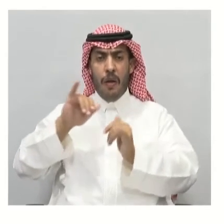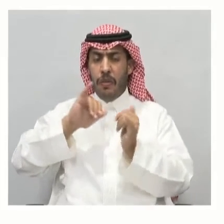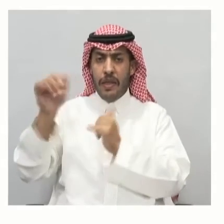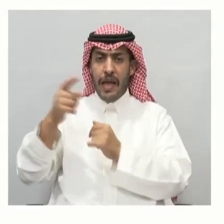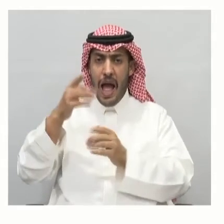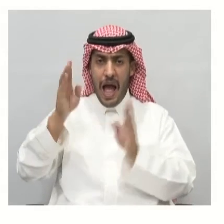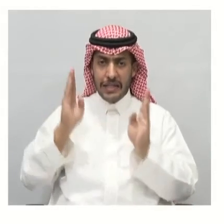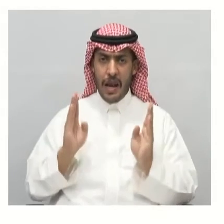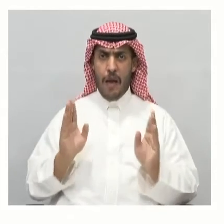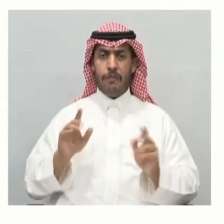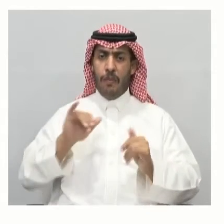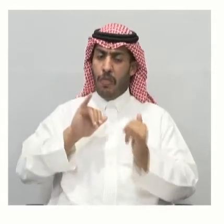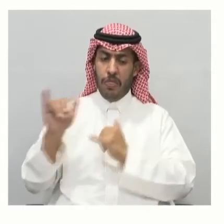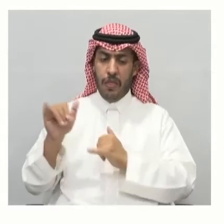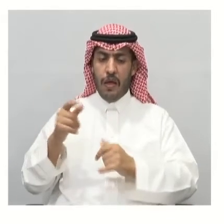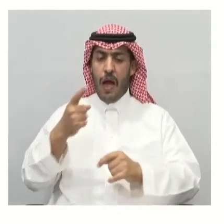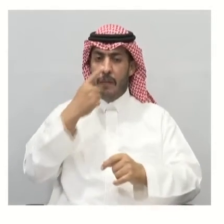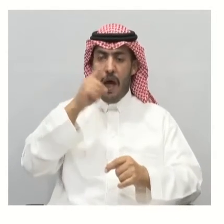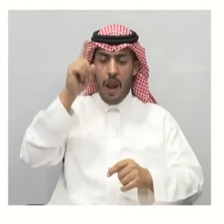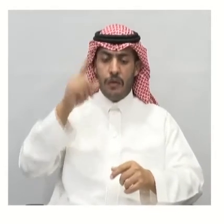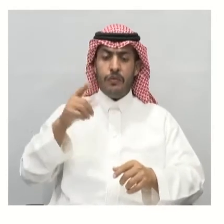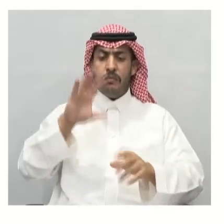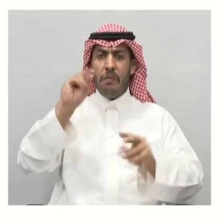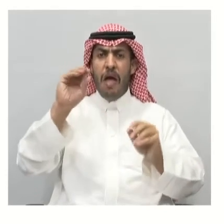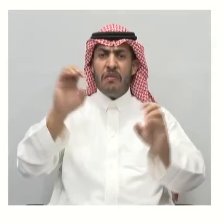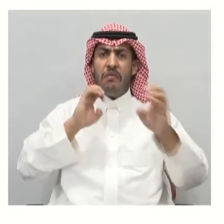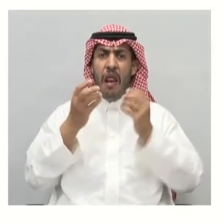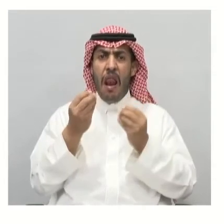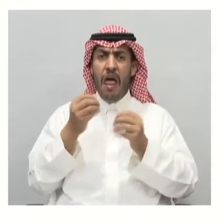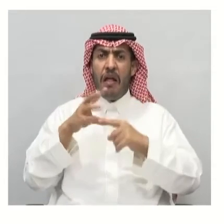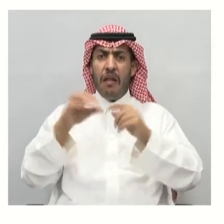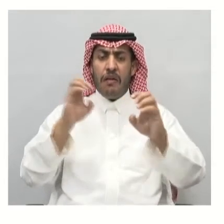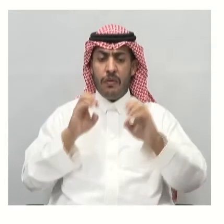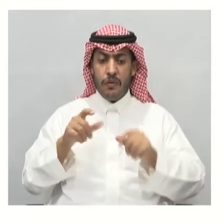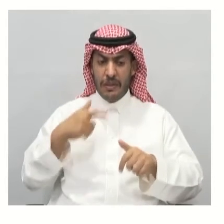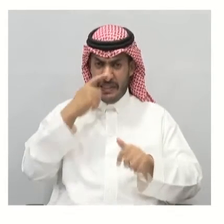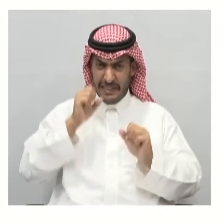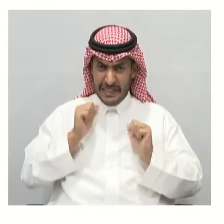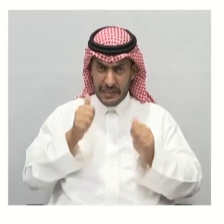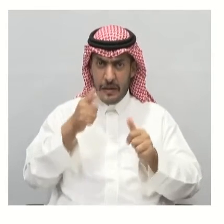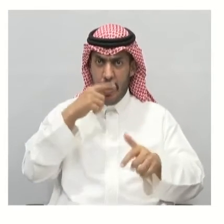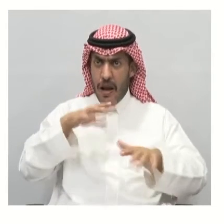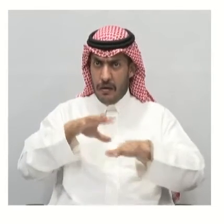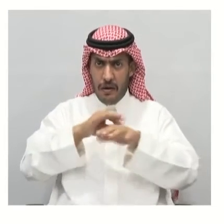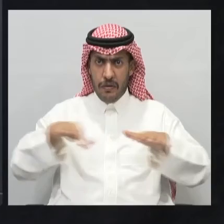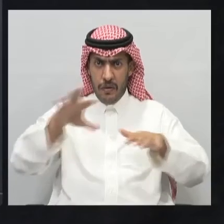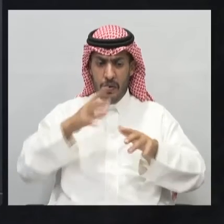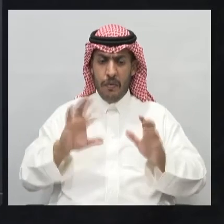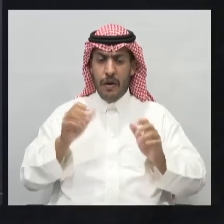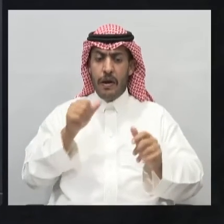الاصنام فاستجاب له عدد قليل وقد عزم قومه على القائه في